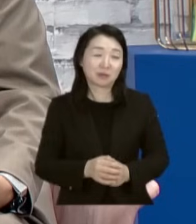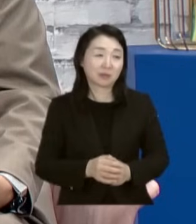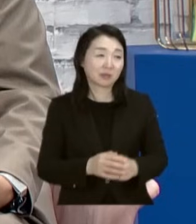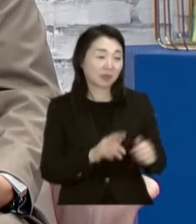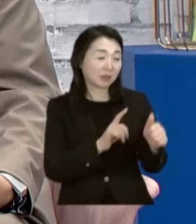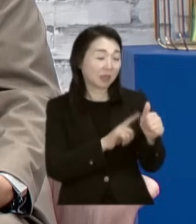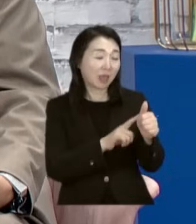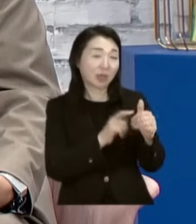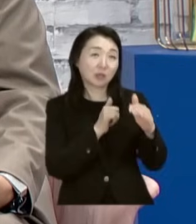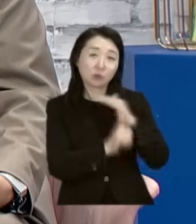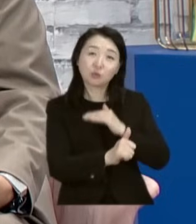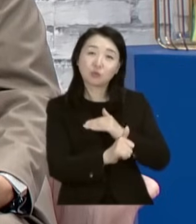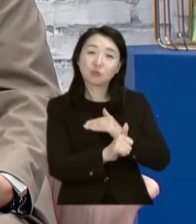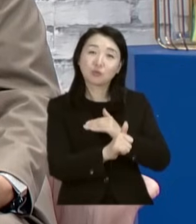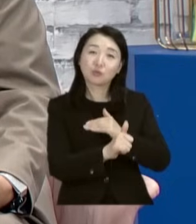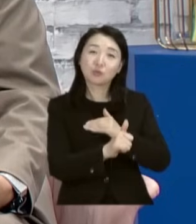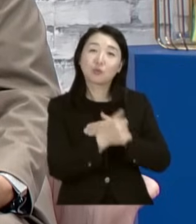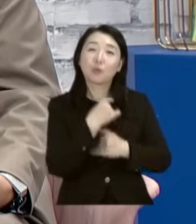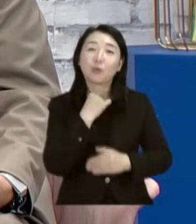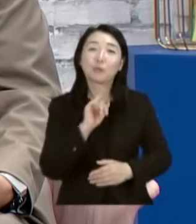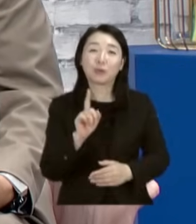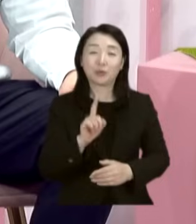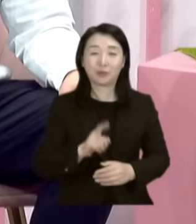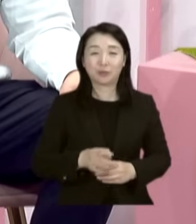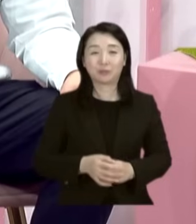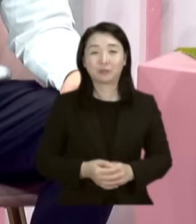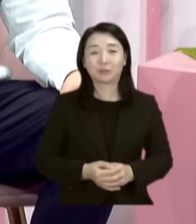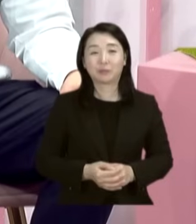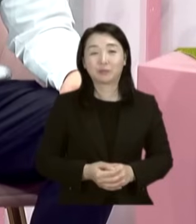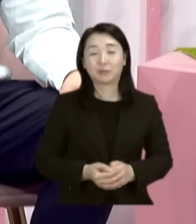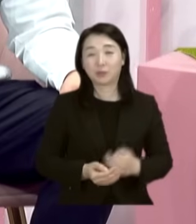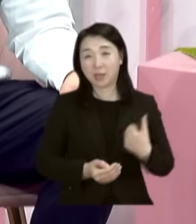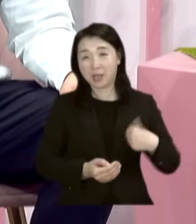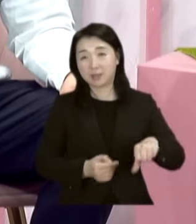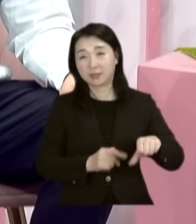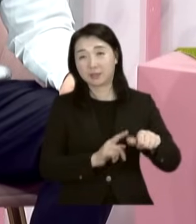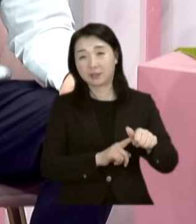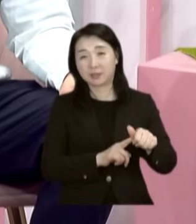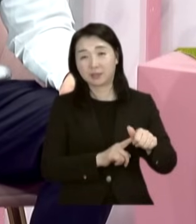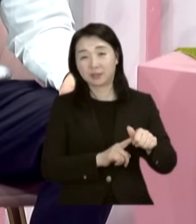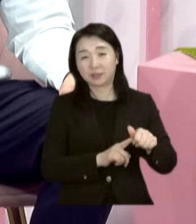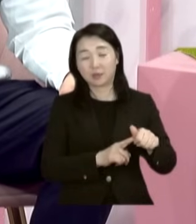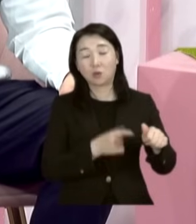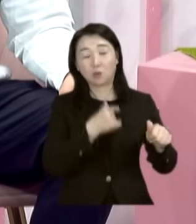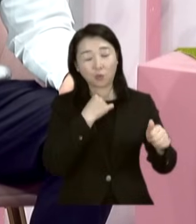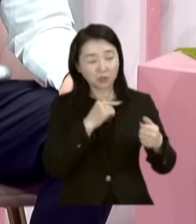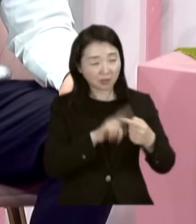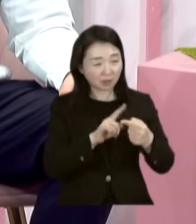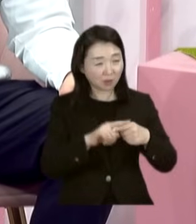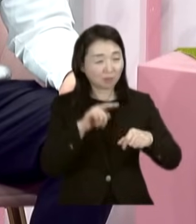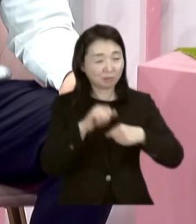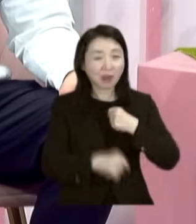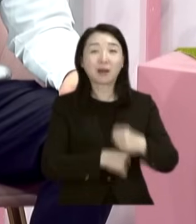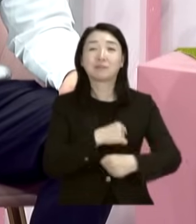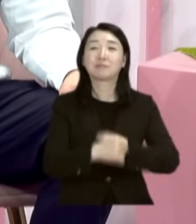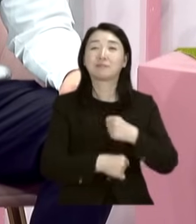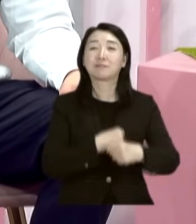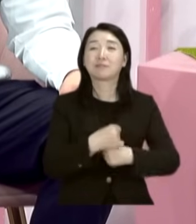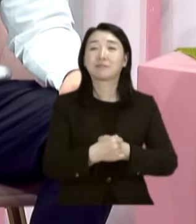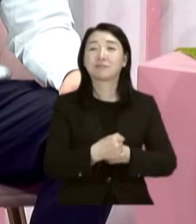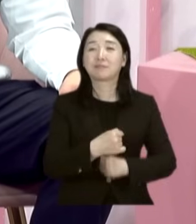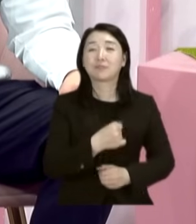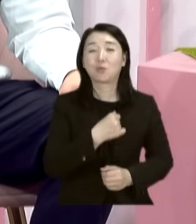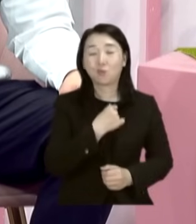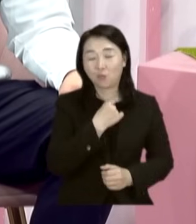선수가 되기를 기도하고 계세요 아 우리 아들이 이제 본인이 하고 싶은 걸 마음껏